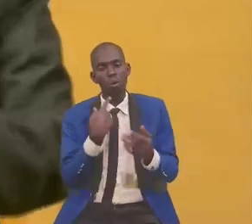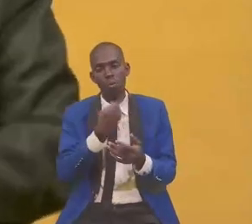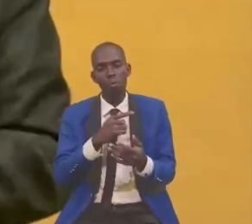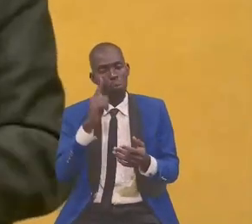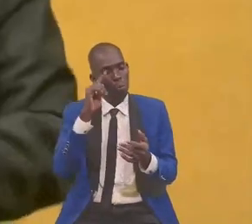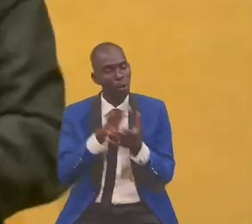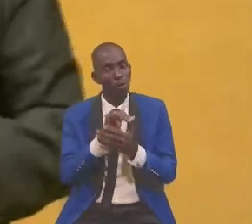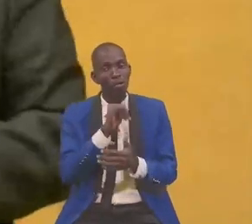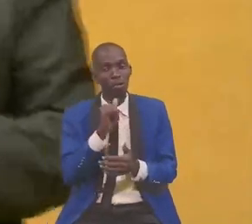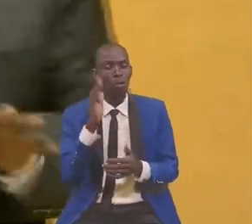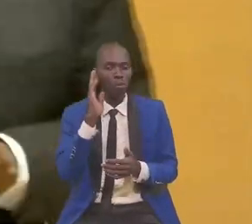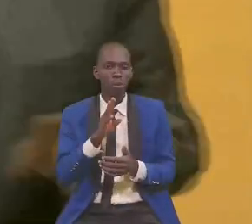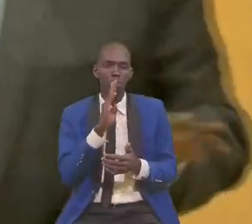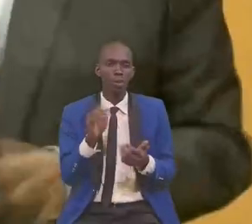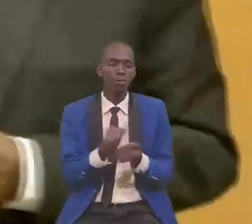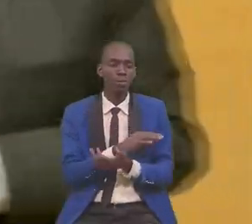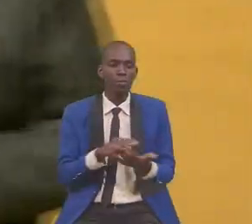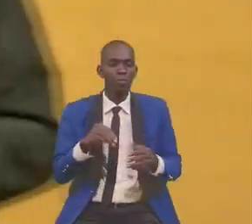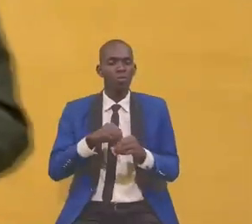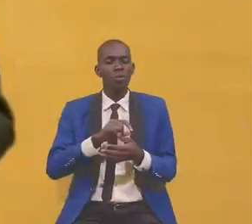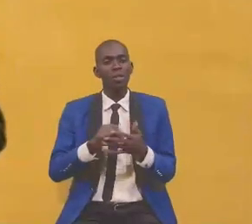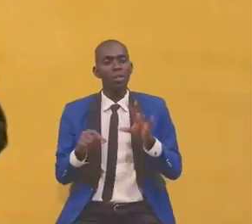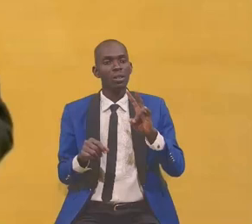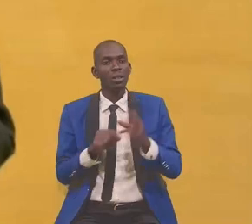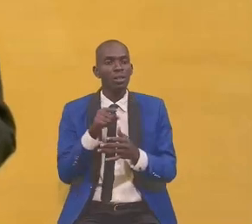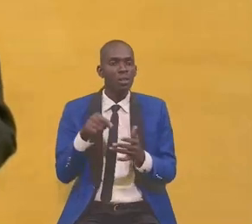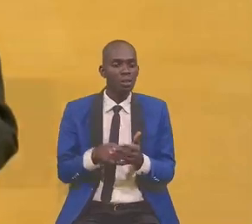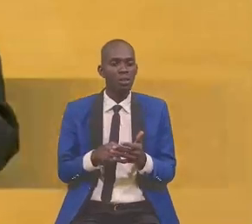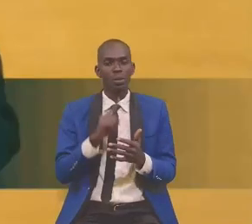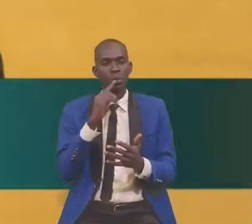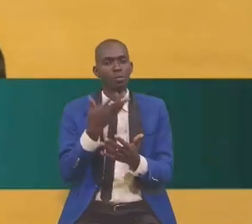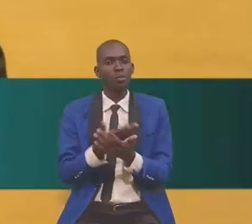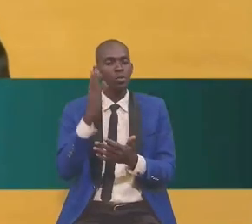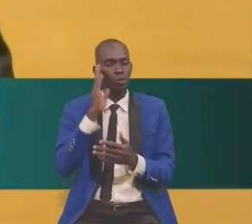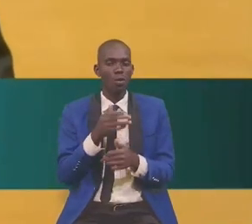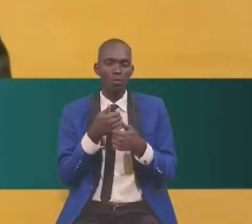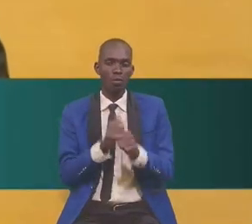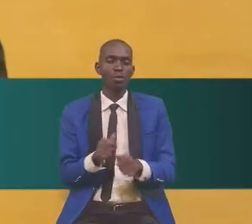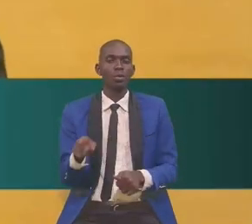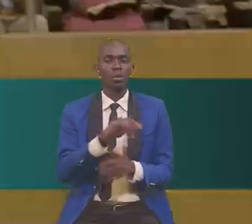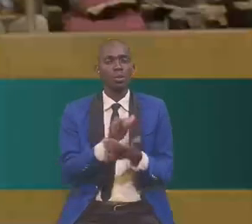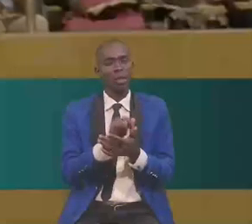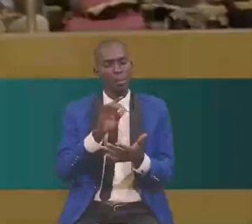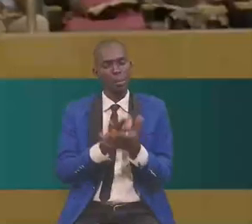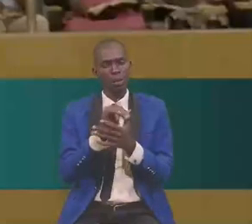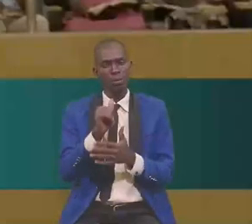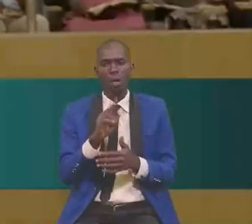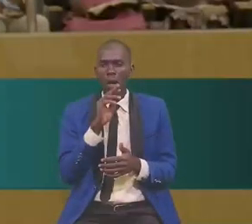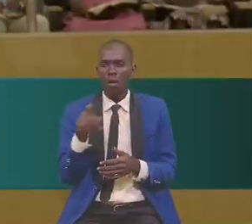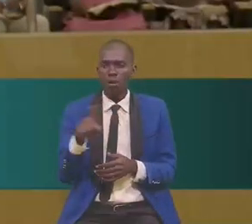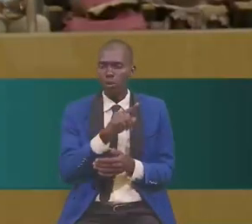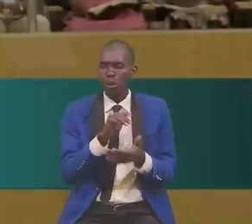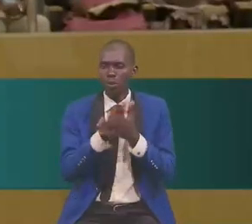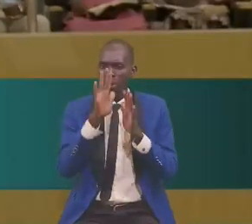Voici les miracles qui accompagneront ceux qui auront cru. Est-ce que tu es un croyant? Est-ce qu'il y a de croyants dans la